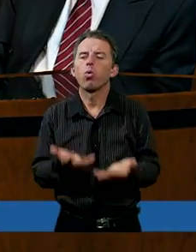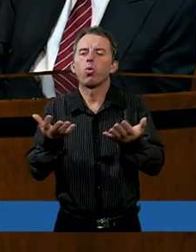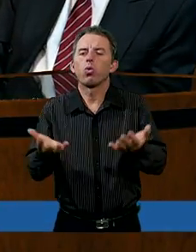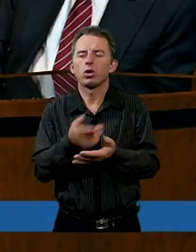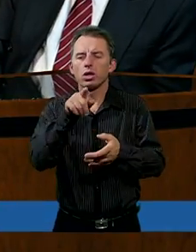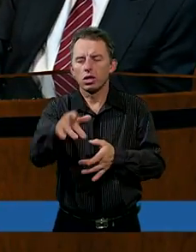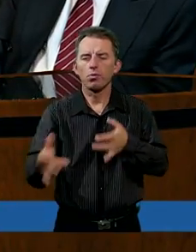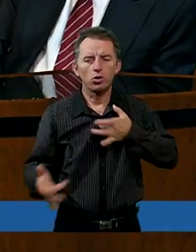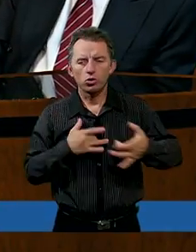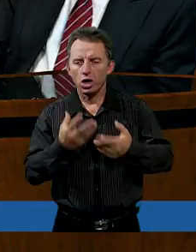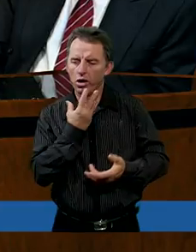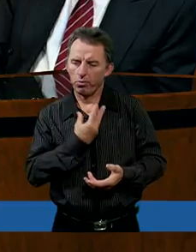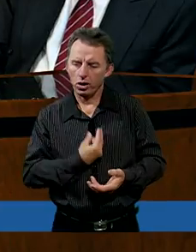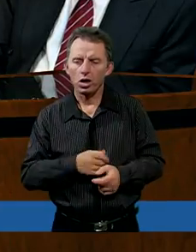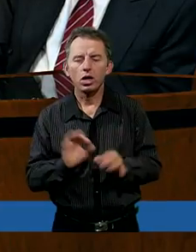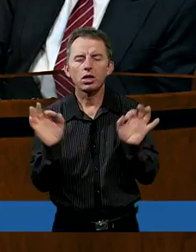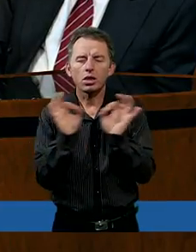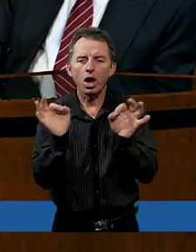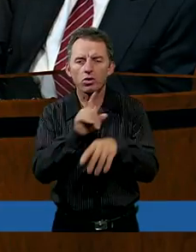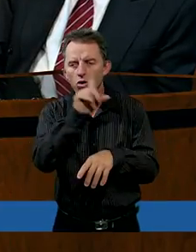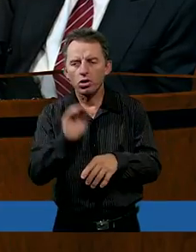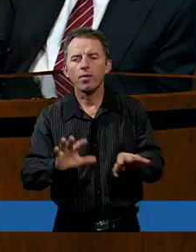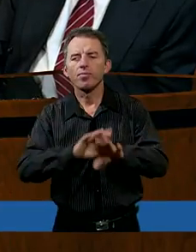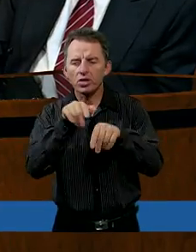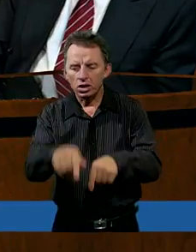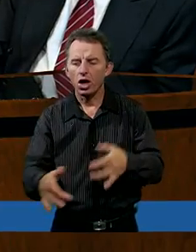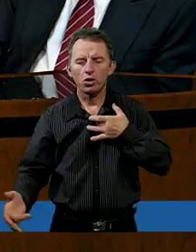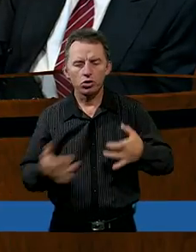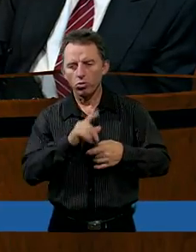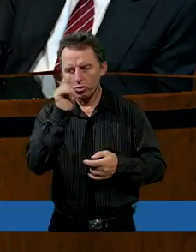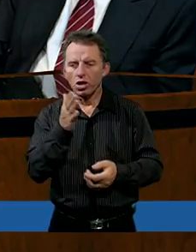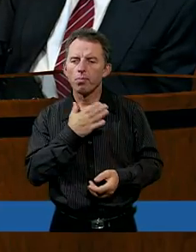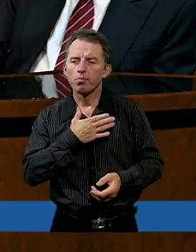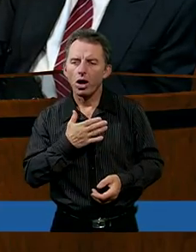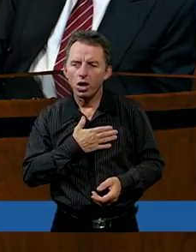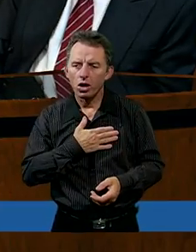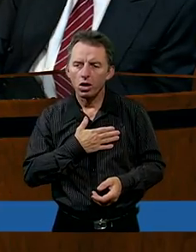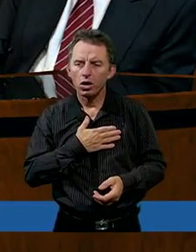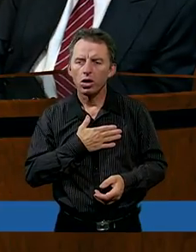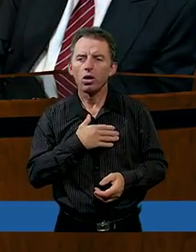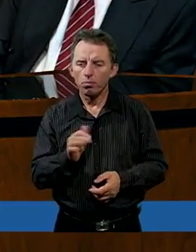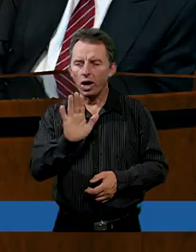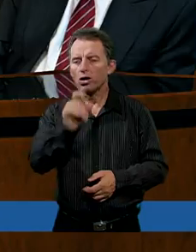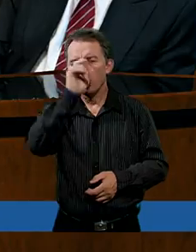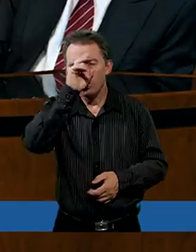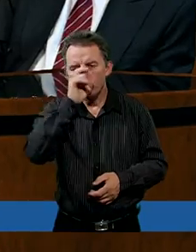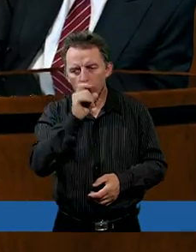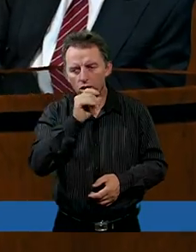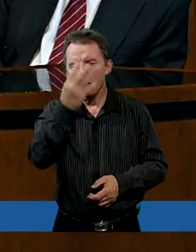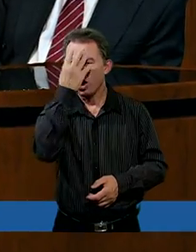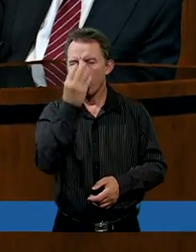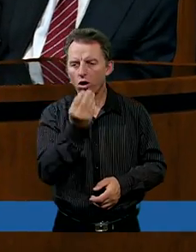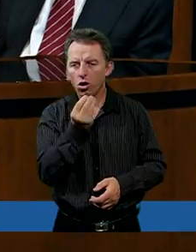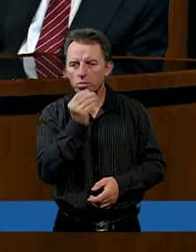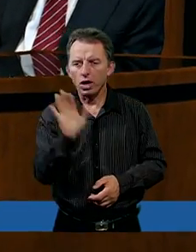cierpieniu. I to jest straszne, że przez cierpienie ludzie mają tak zły obraz Boga.